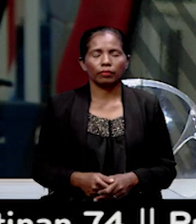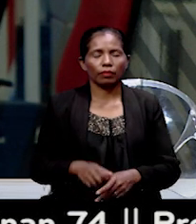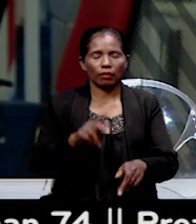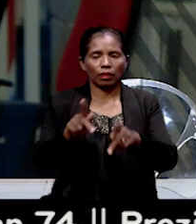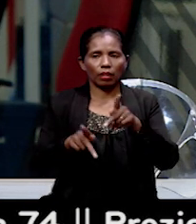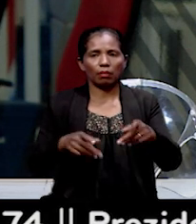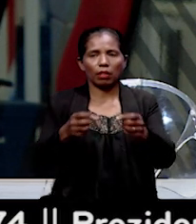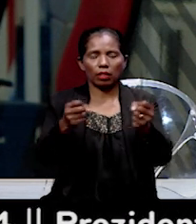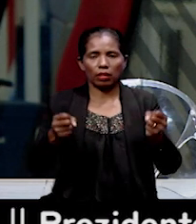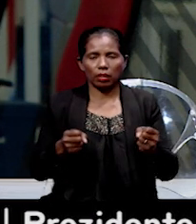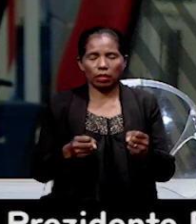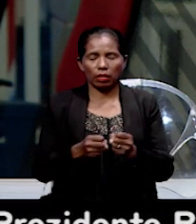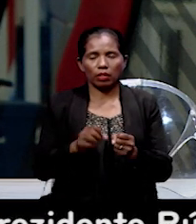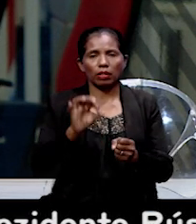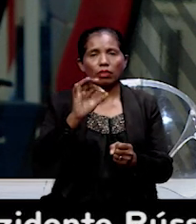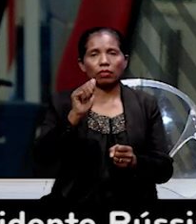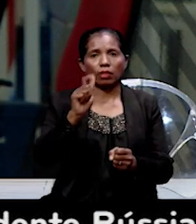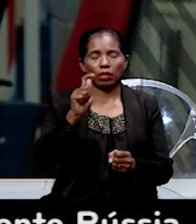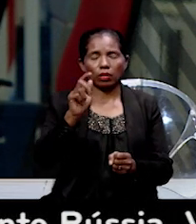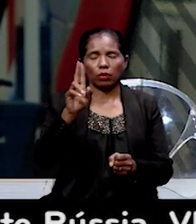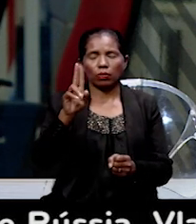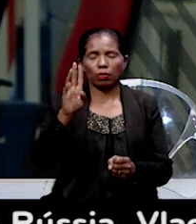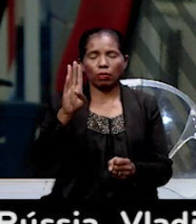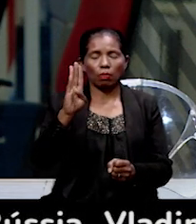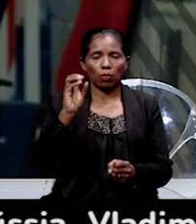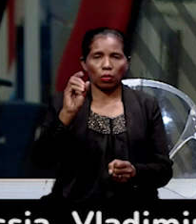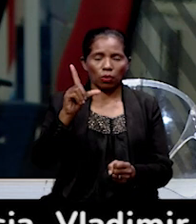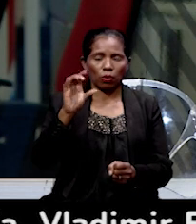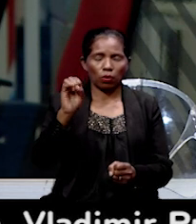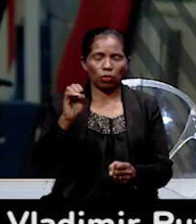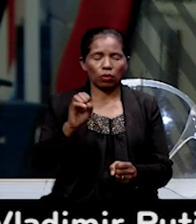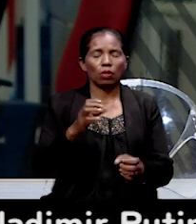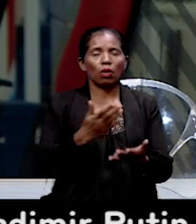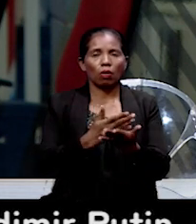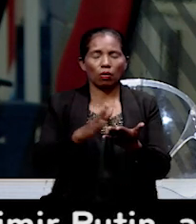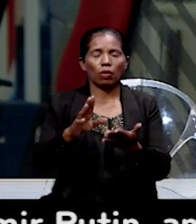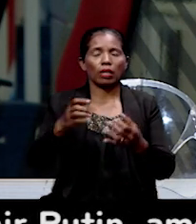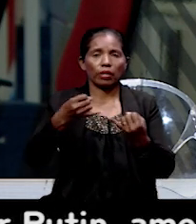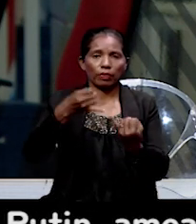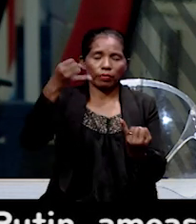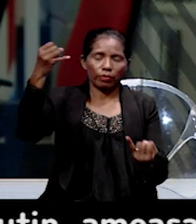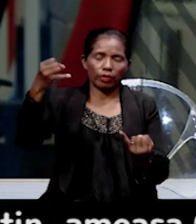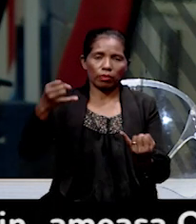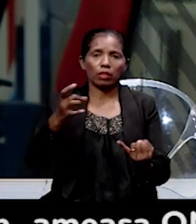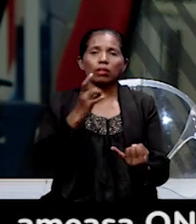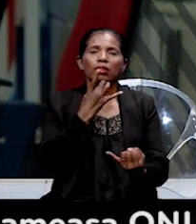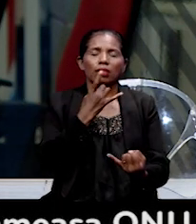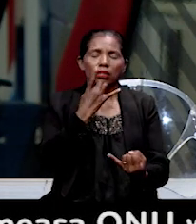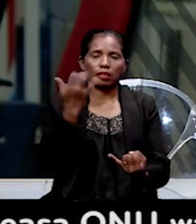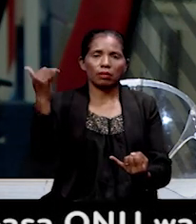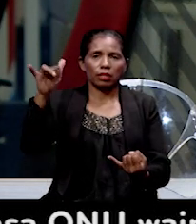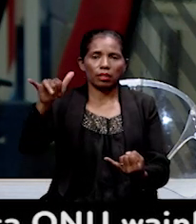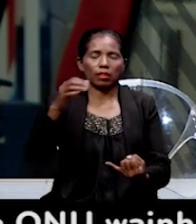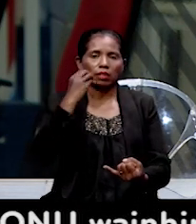Komunidade ia suku fatu bolu sosarasik fiu hodidara eletricidade basira ni uma.